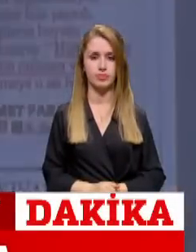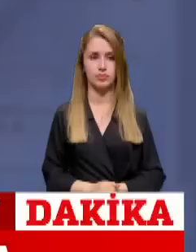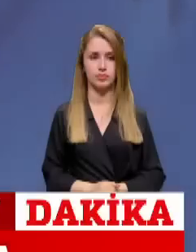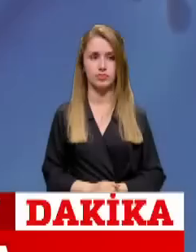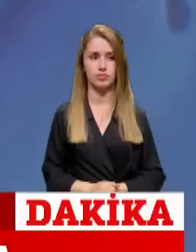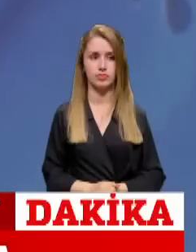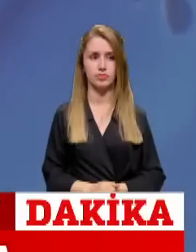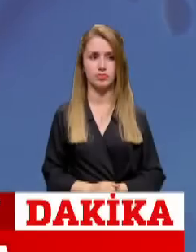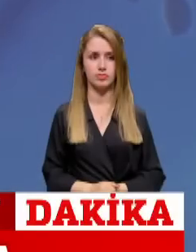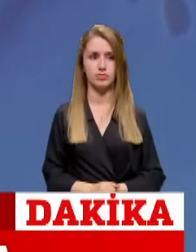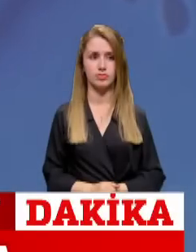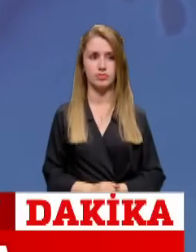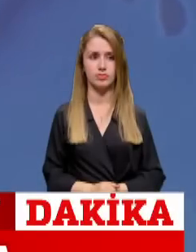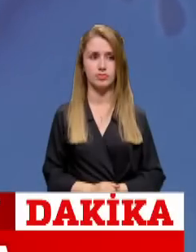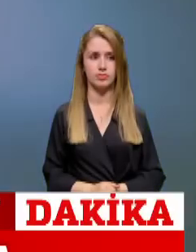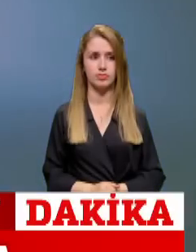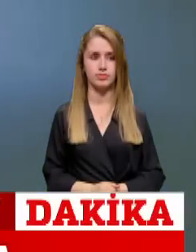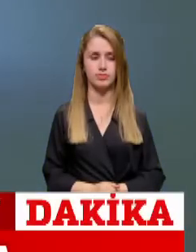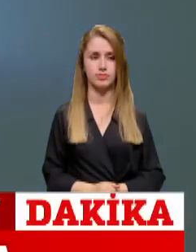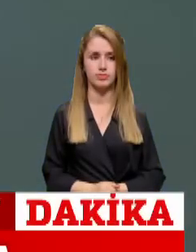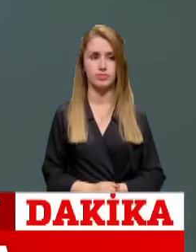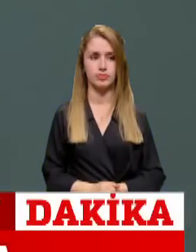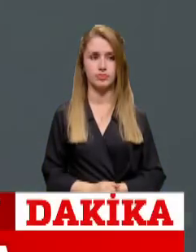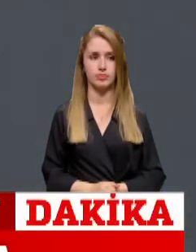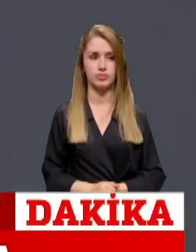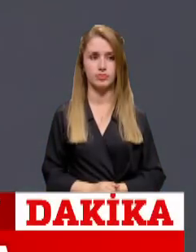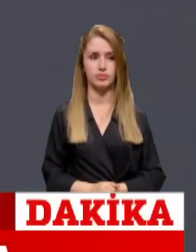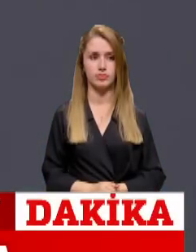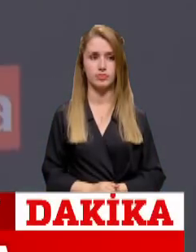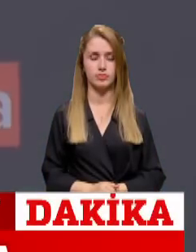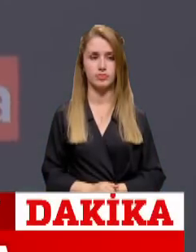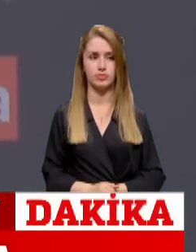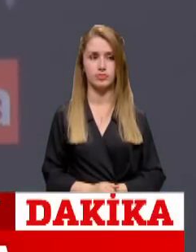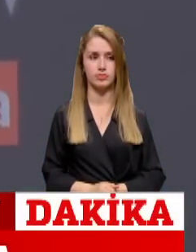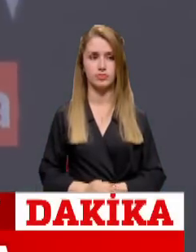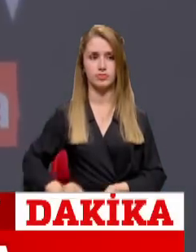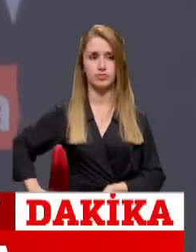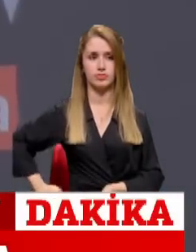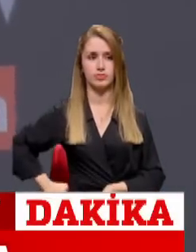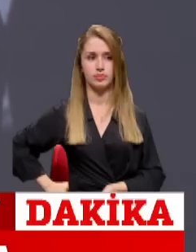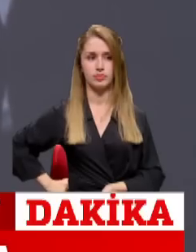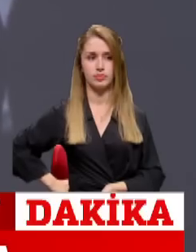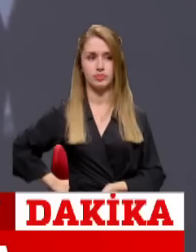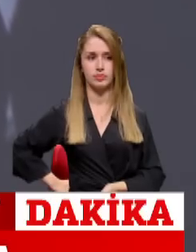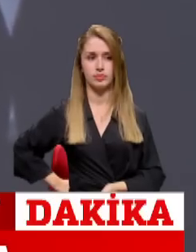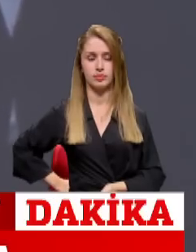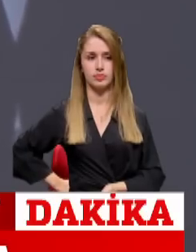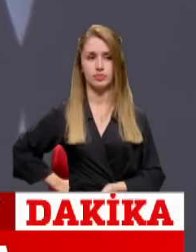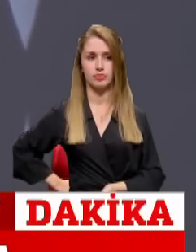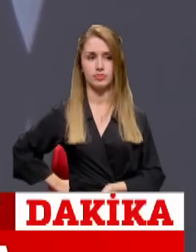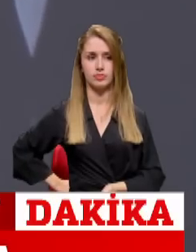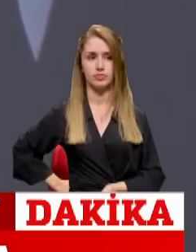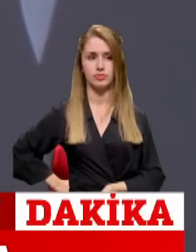Hizbullah parti kurmak için İçişleri Bakanlığı'na dilekçe verdi. Hüdapar adlı parti... Hüdapar'ın resmi açıklamasıyla önümüzdeki